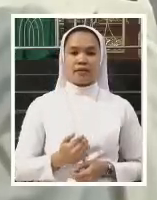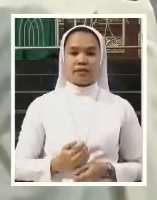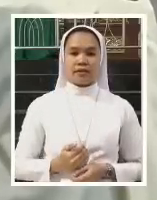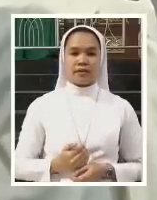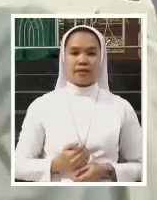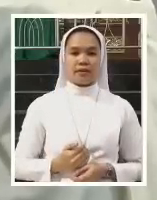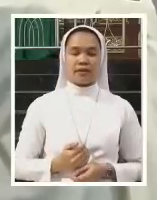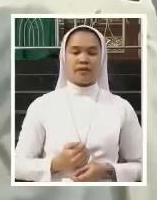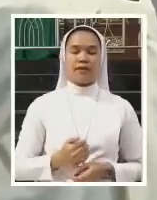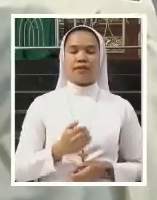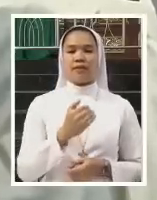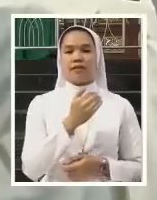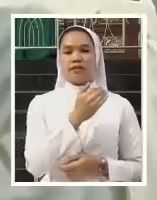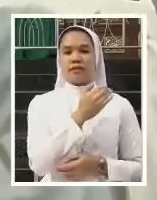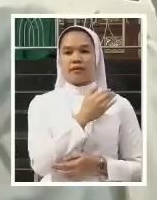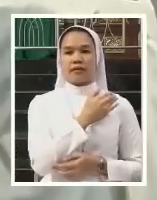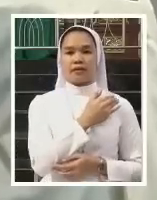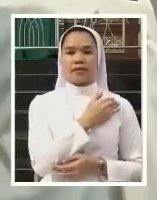asin ang aki,